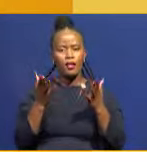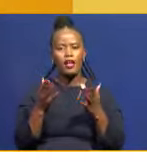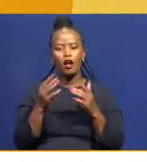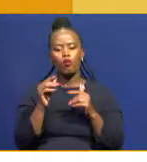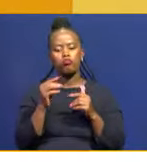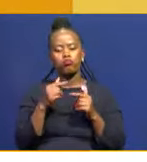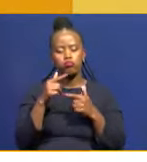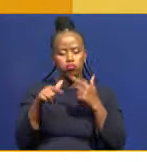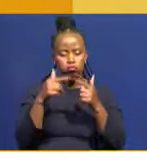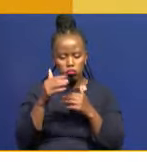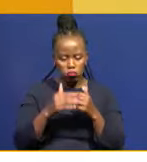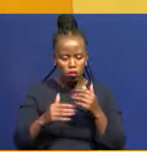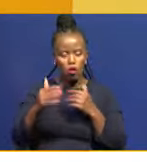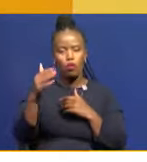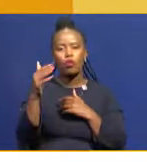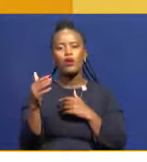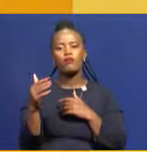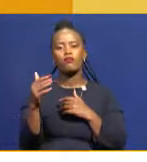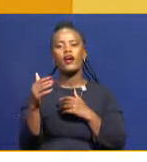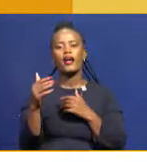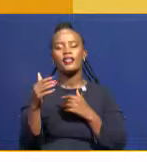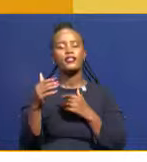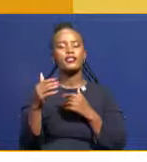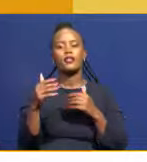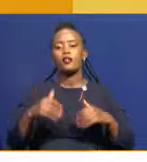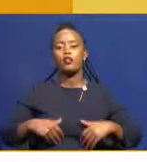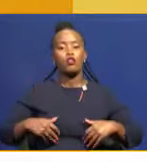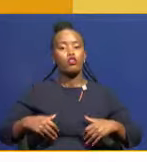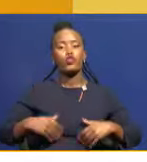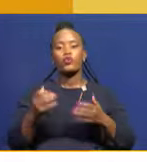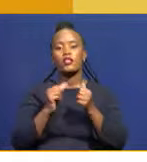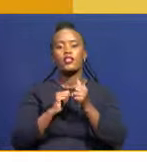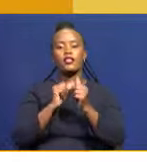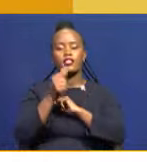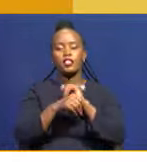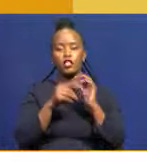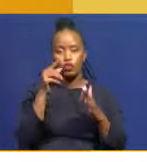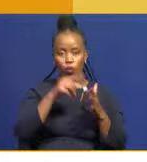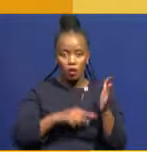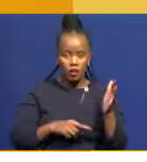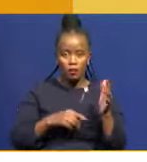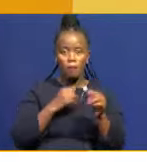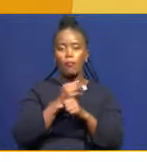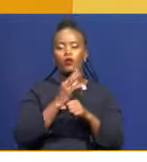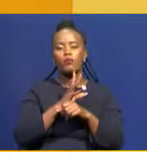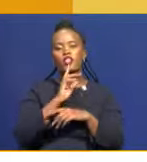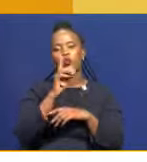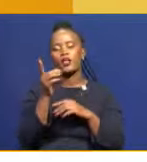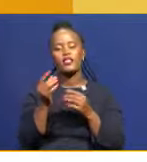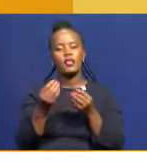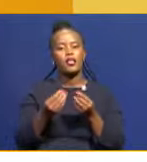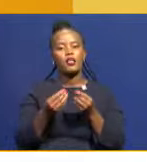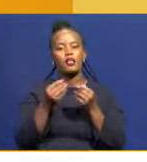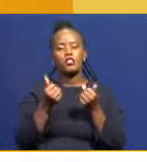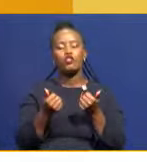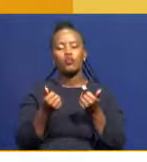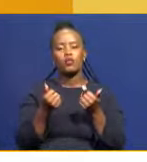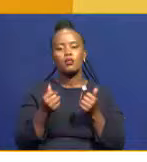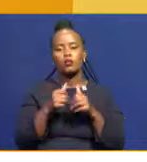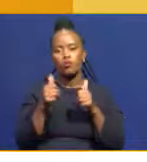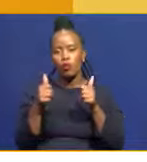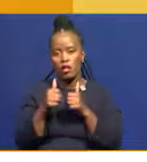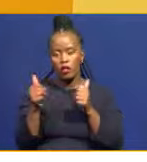mbele ni wapi ambapo vijana wanafaa kurekebisha kuhakikisha kwamba hili swala linatatuliwa katika upande wa wale